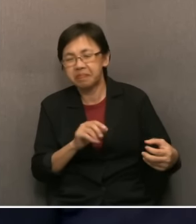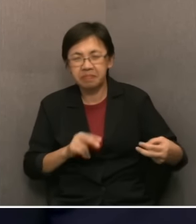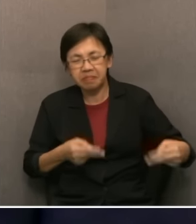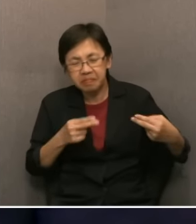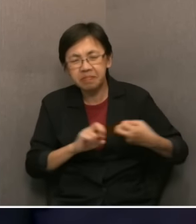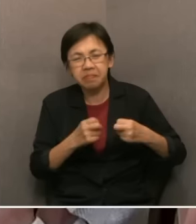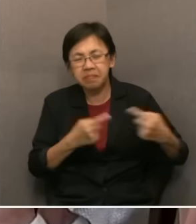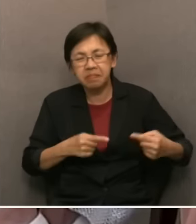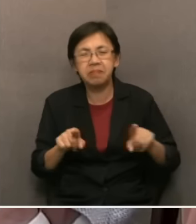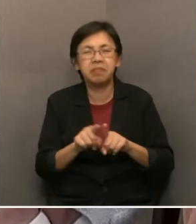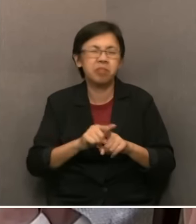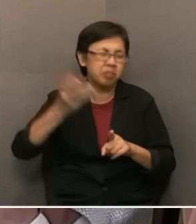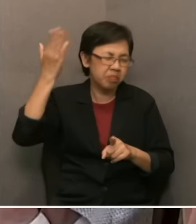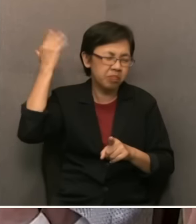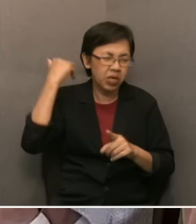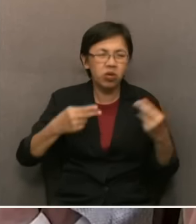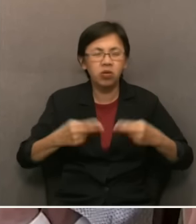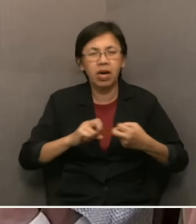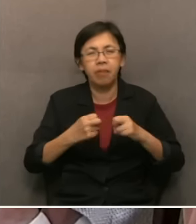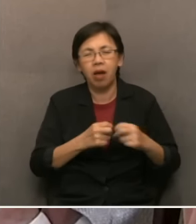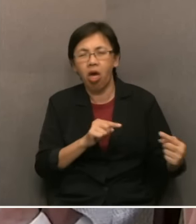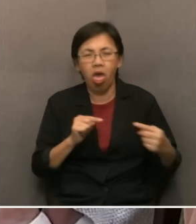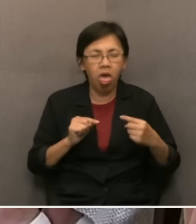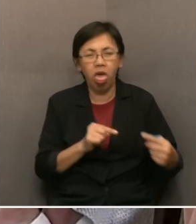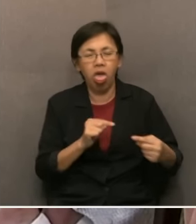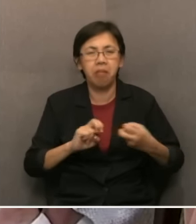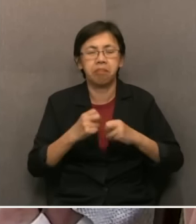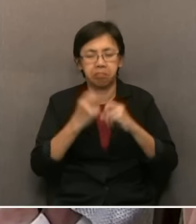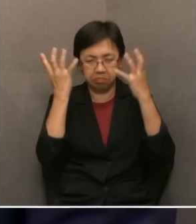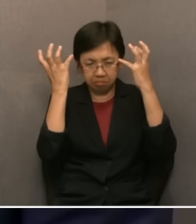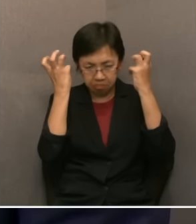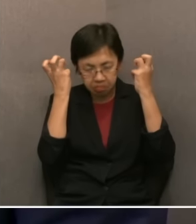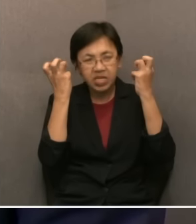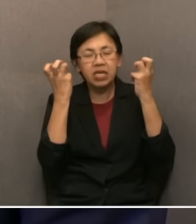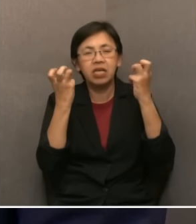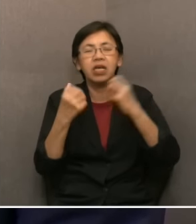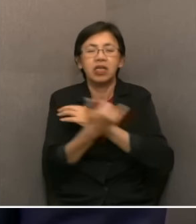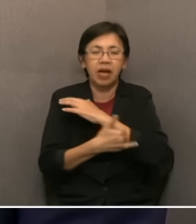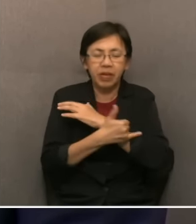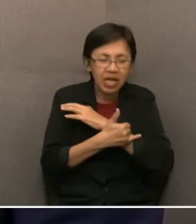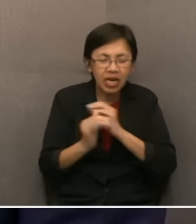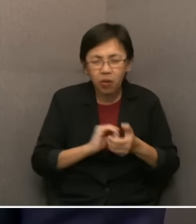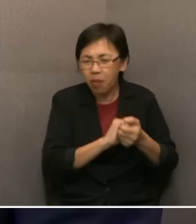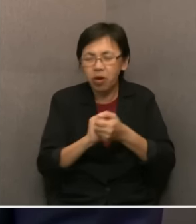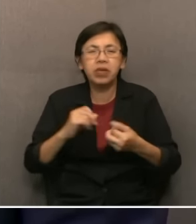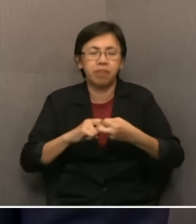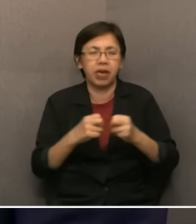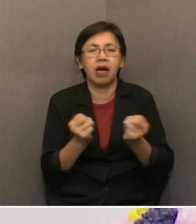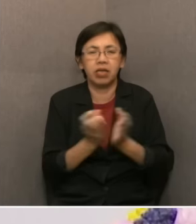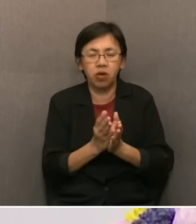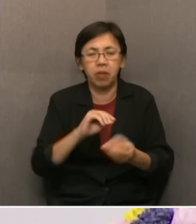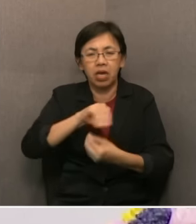สู่เหมือนในสมัยสงครามเย็นแล้วมันทำให้สร้างแบบความตึงเครียดต่อบรรยากาศความสัมพันธ์โดยรวมแล้วก็ส่งผลต่อ